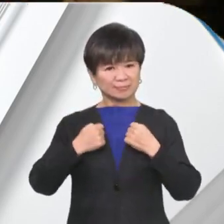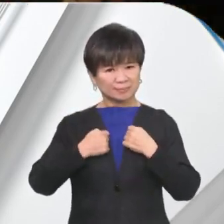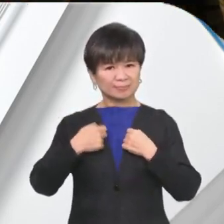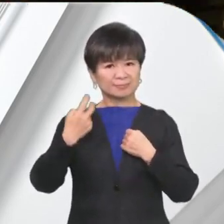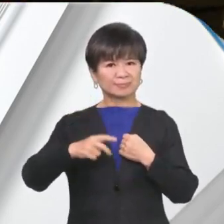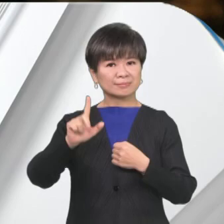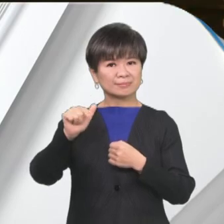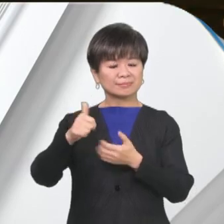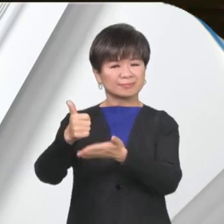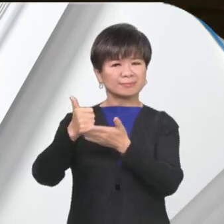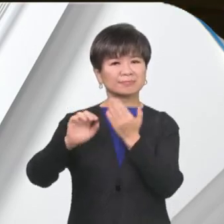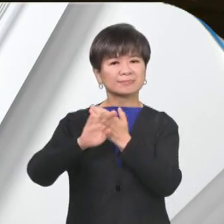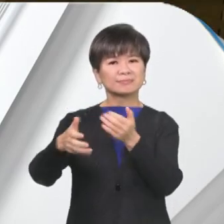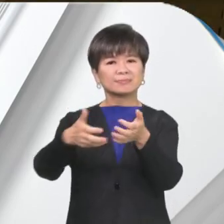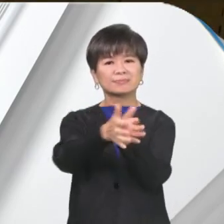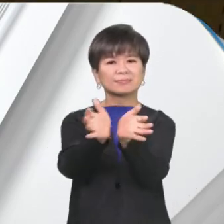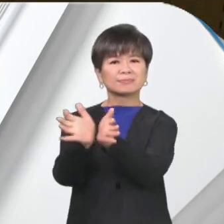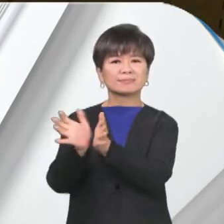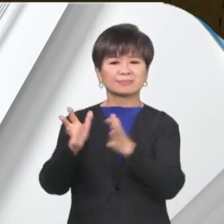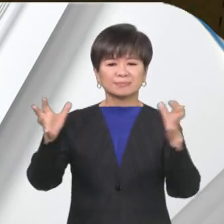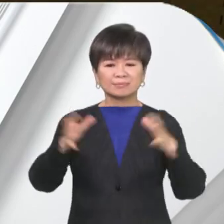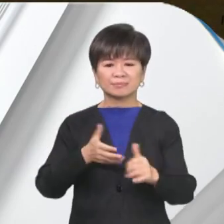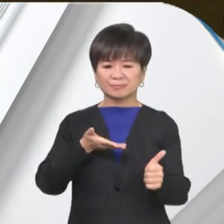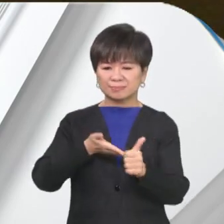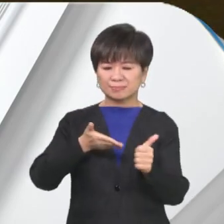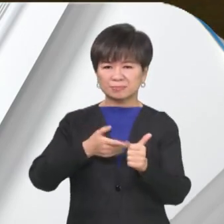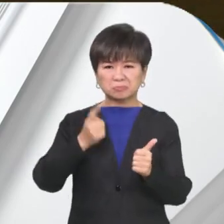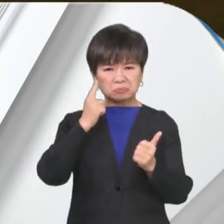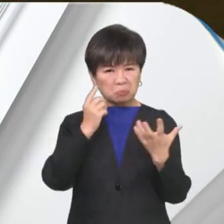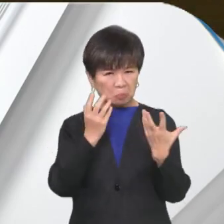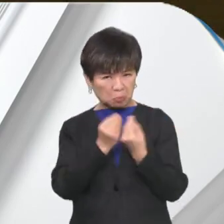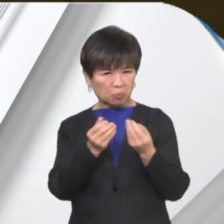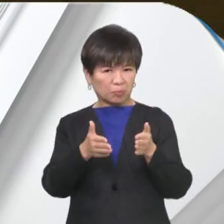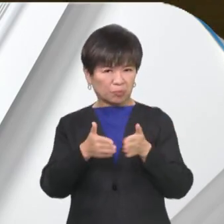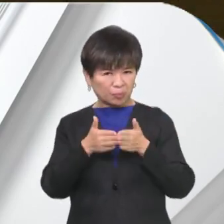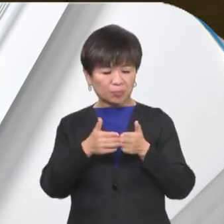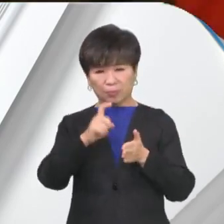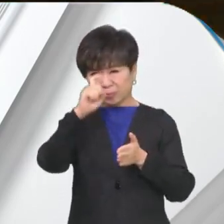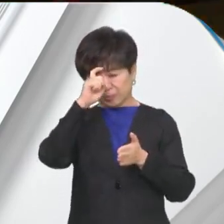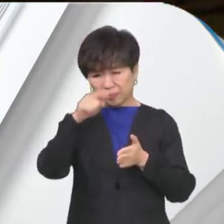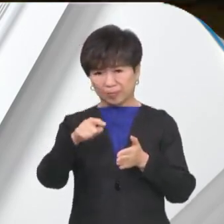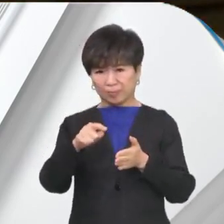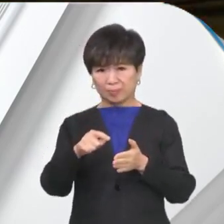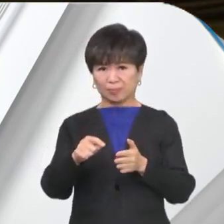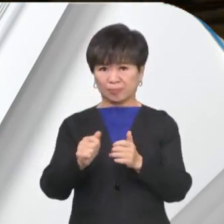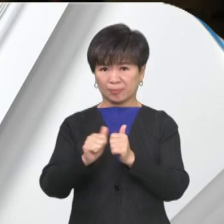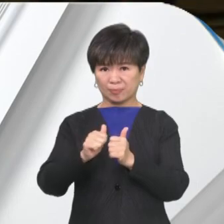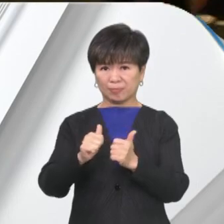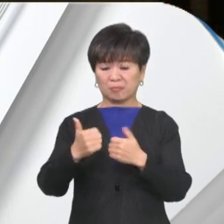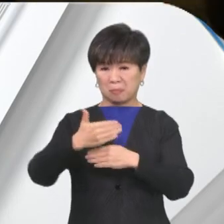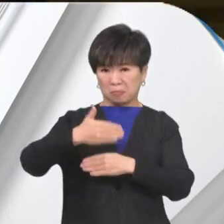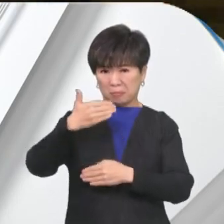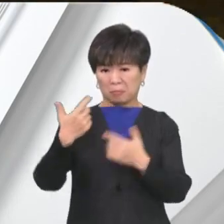事，请其他团体姜下练习，培养团队嘅默契，希望同全中院家下舞